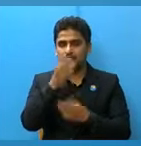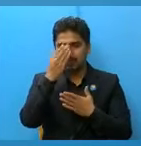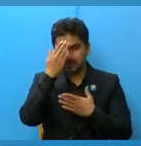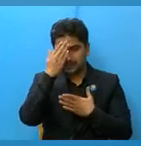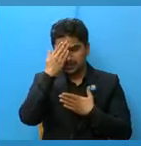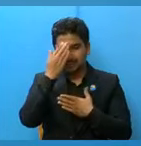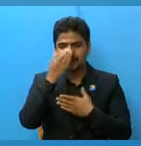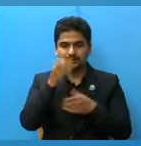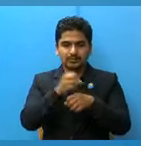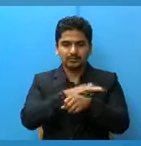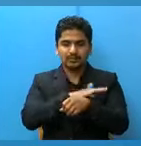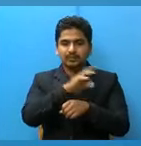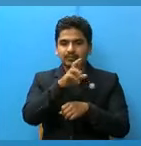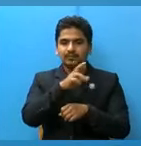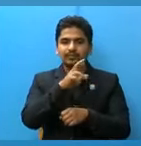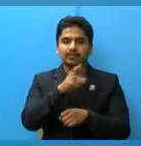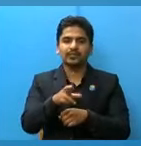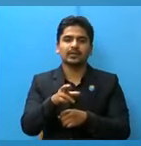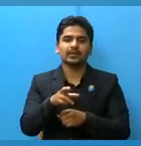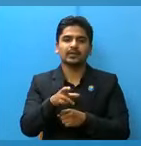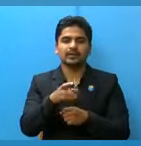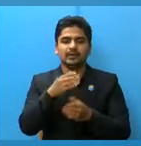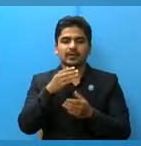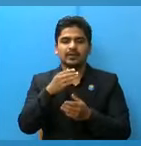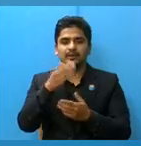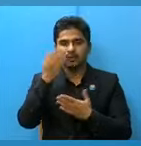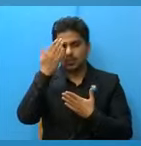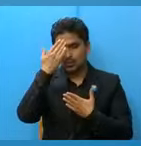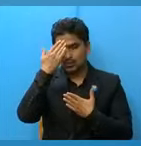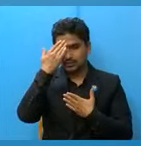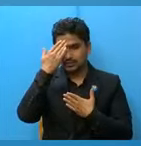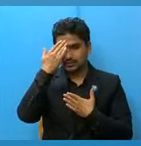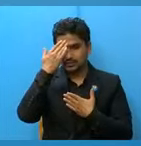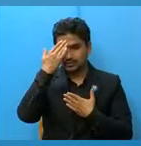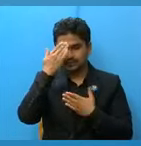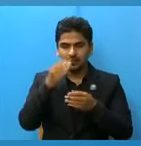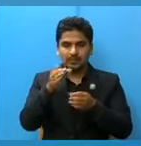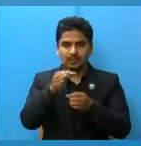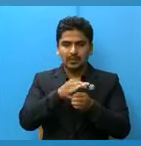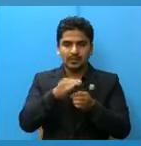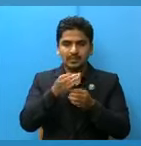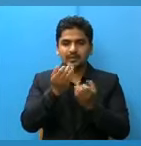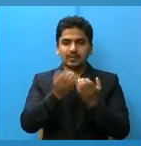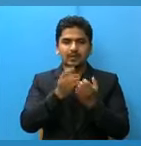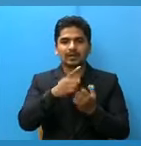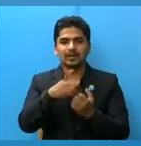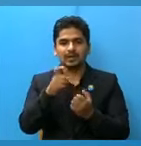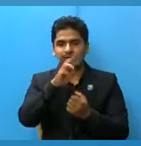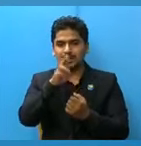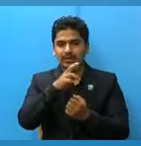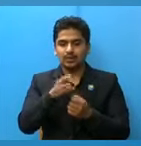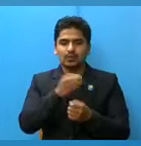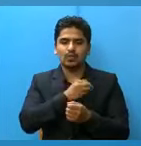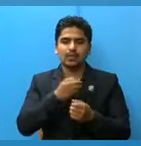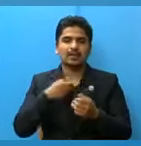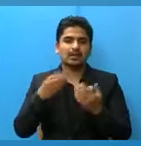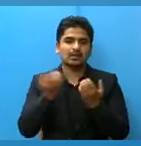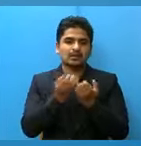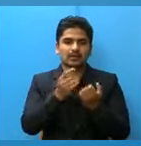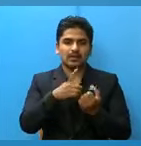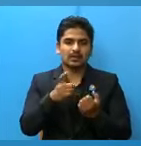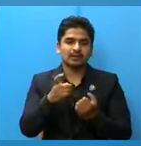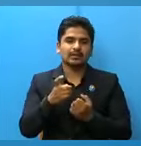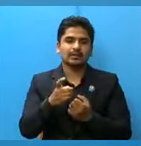रोको वेवस्तापन को लागी रचाई उवचार को लागी